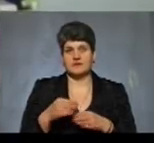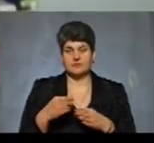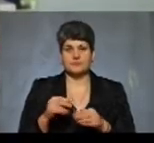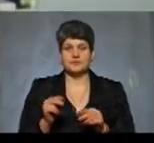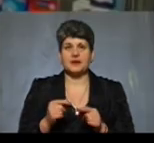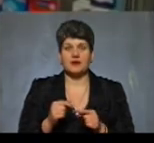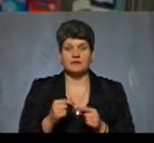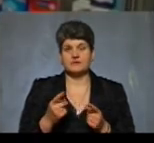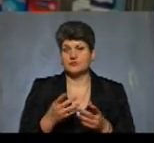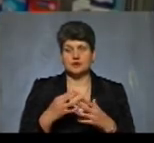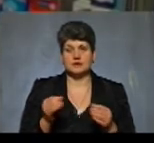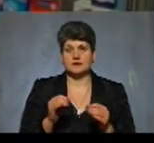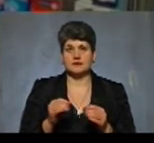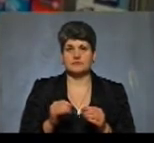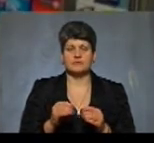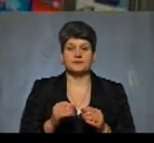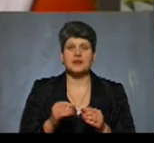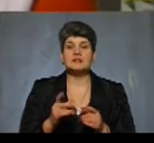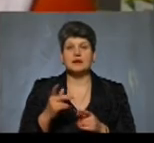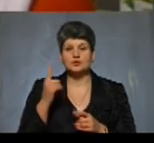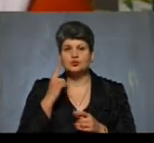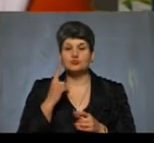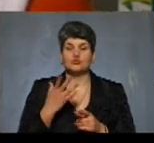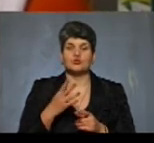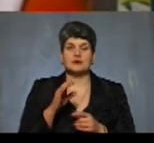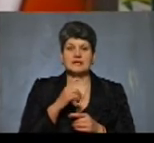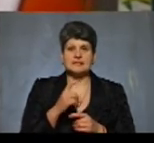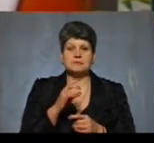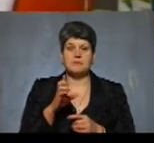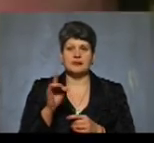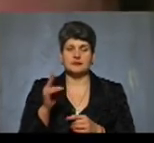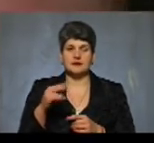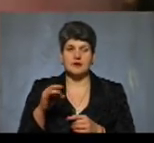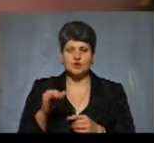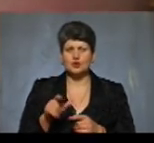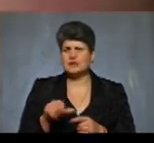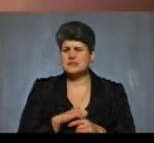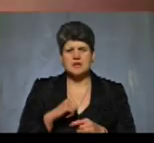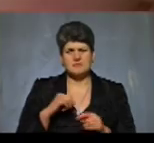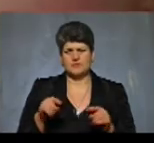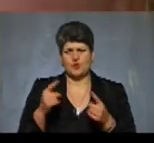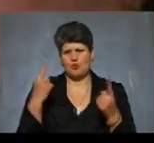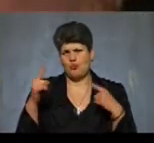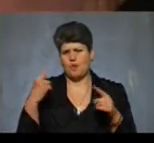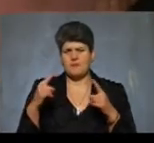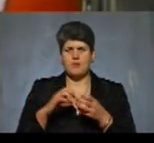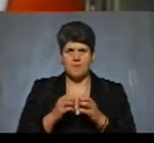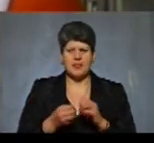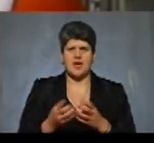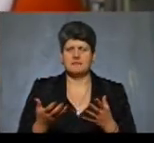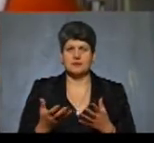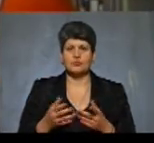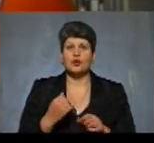пацієнта чи клієнта. На думку завідувачки аптеки Христини Беднарської, люди самі створюють проблеми, бо займаються самолікуванням.